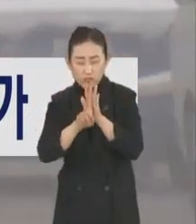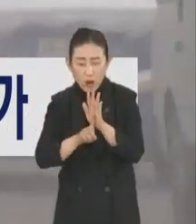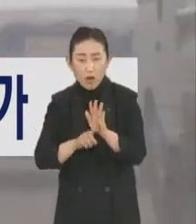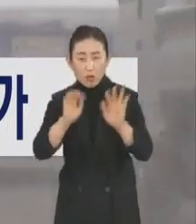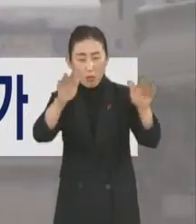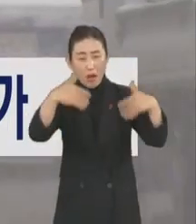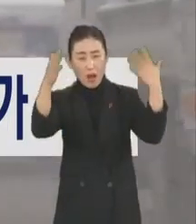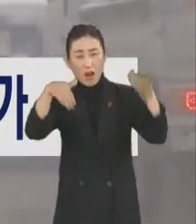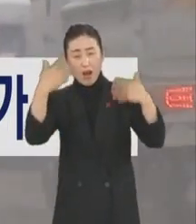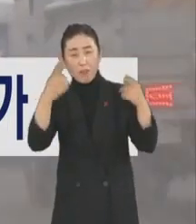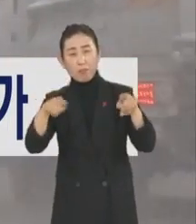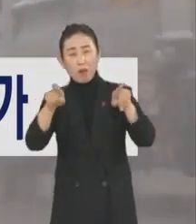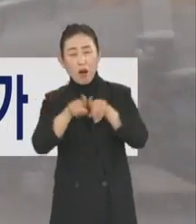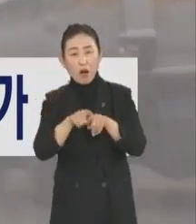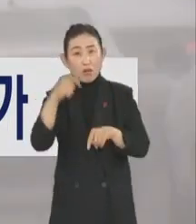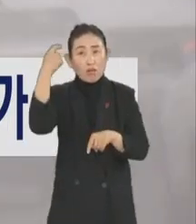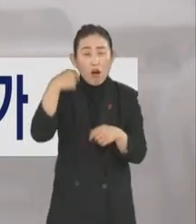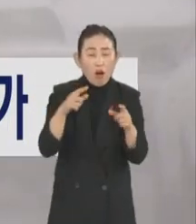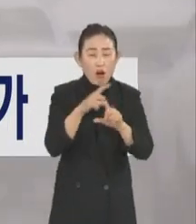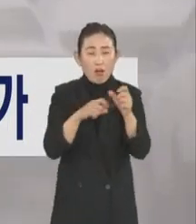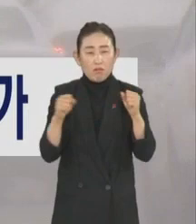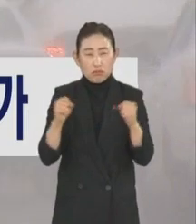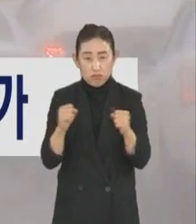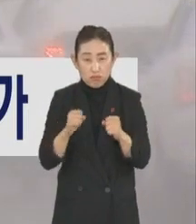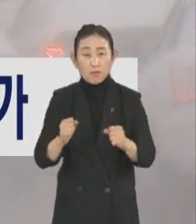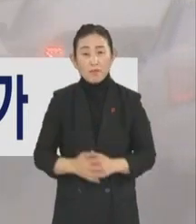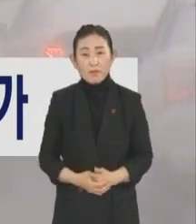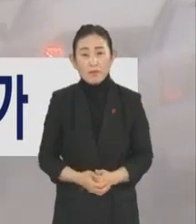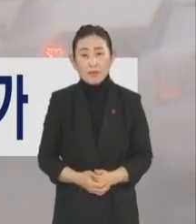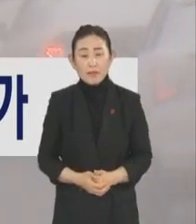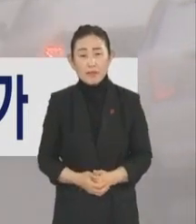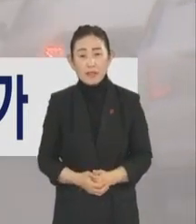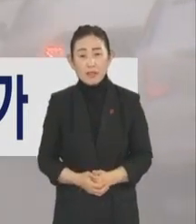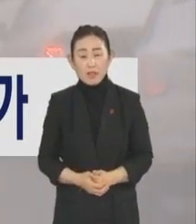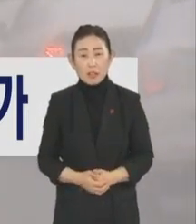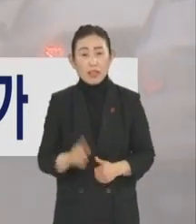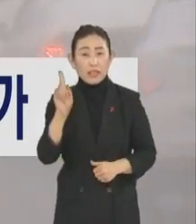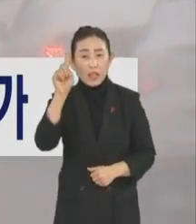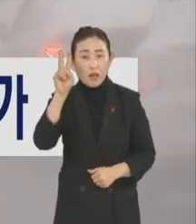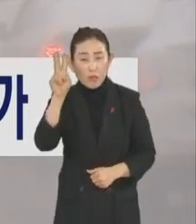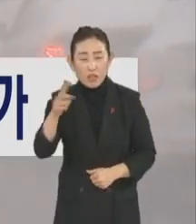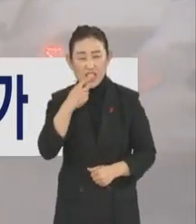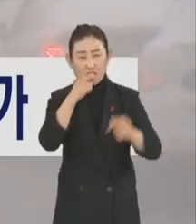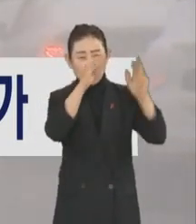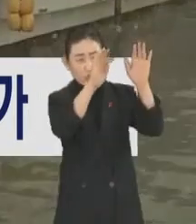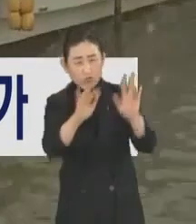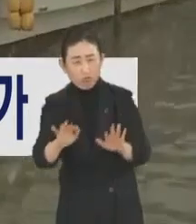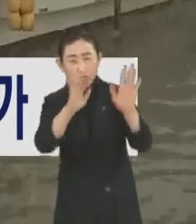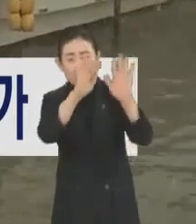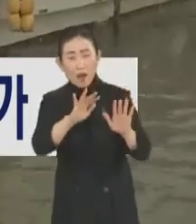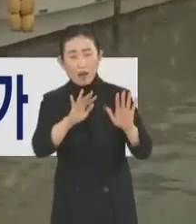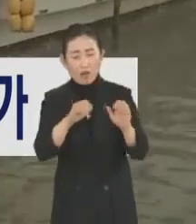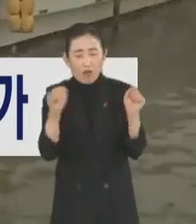바람이 강하게 불어 체감온도는 더욱 낮겠습니다. 기상청은 주말 사이 많은 눈과